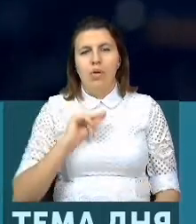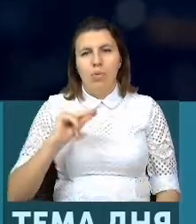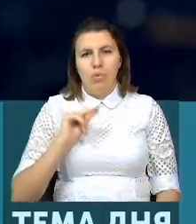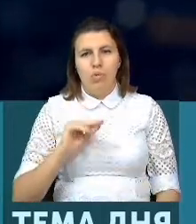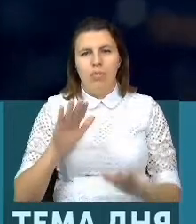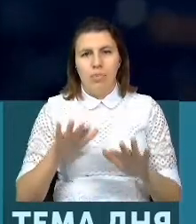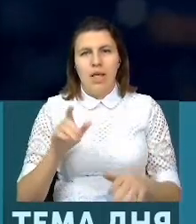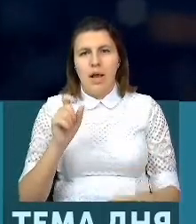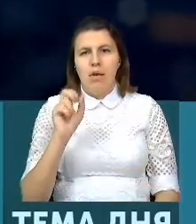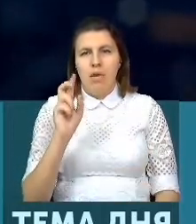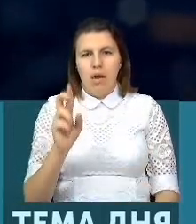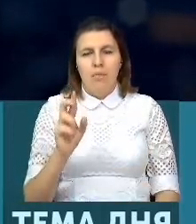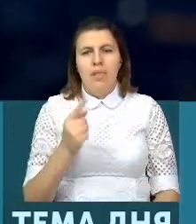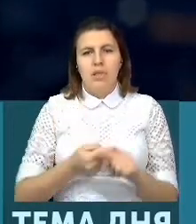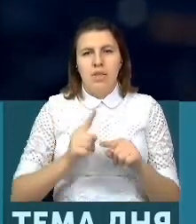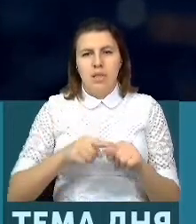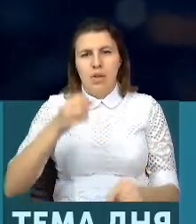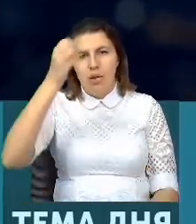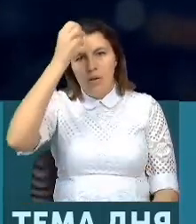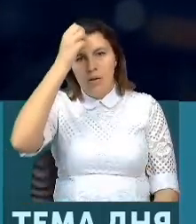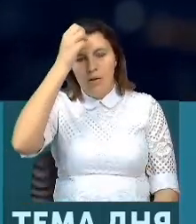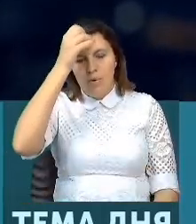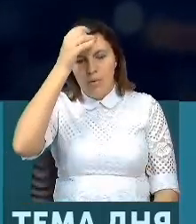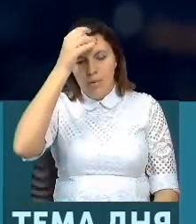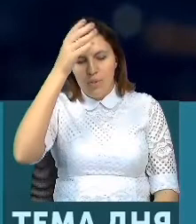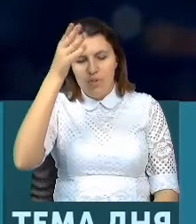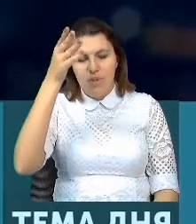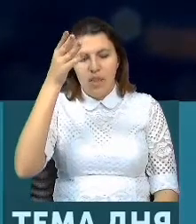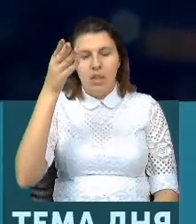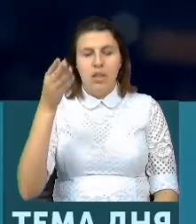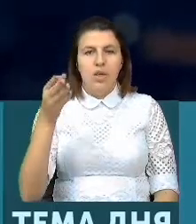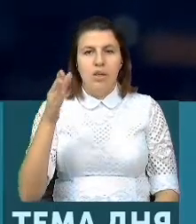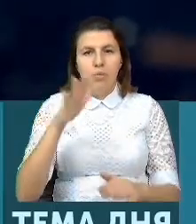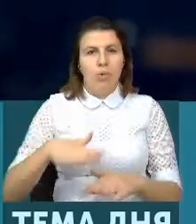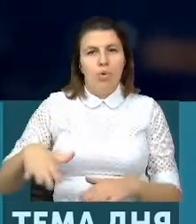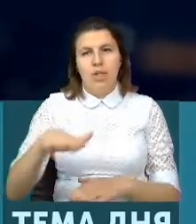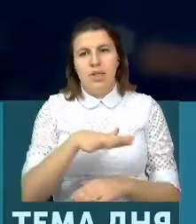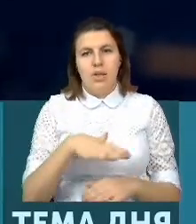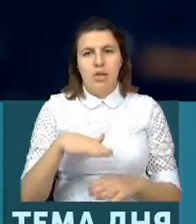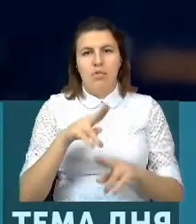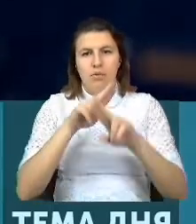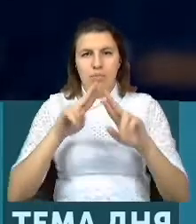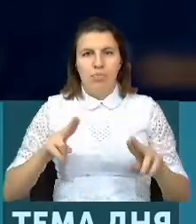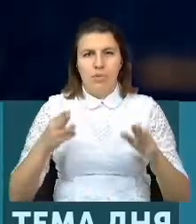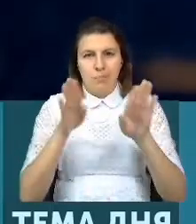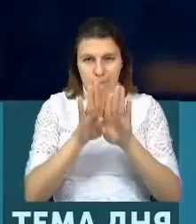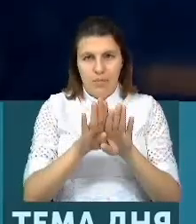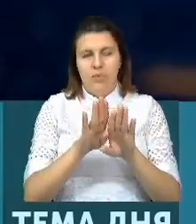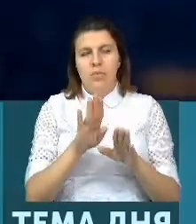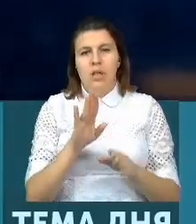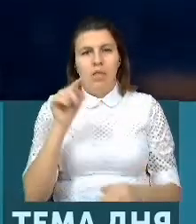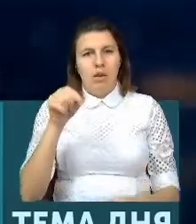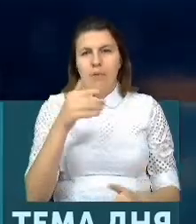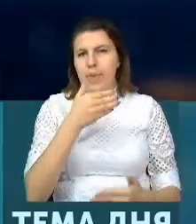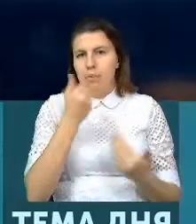освітній простір опечатаний, та й там немає електрики. 050 210 08 98 – номер нашої студії. Дзвоніть та